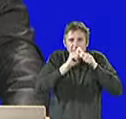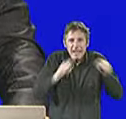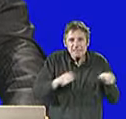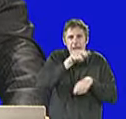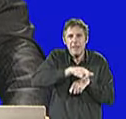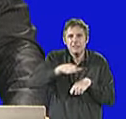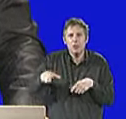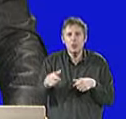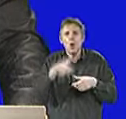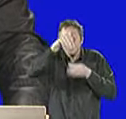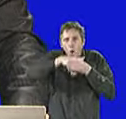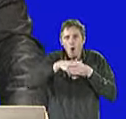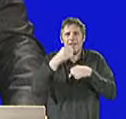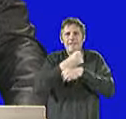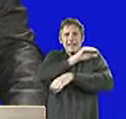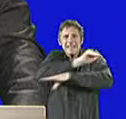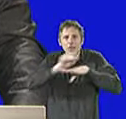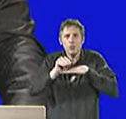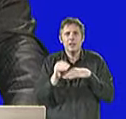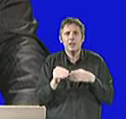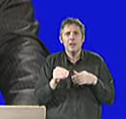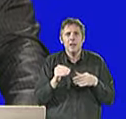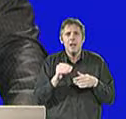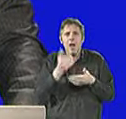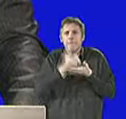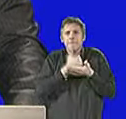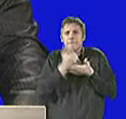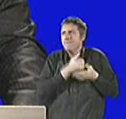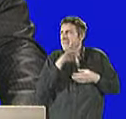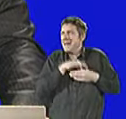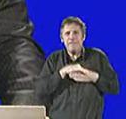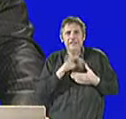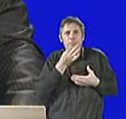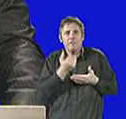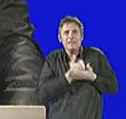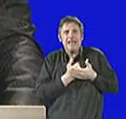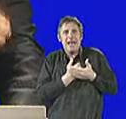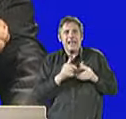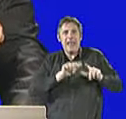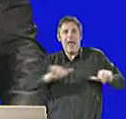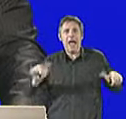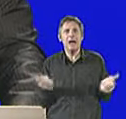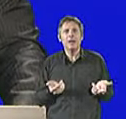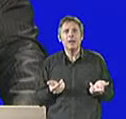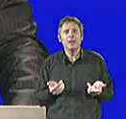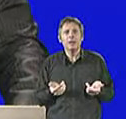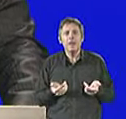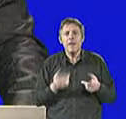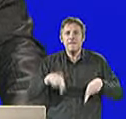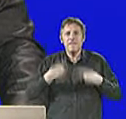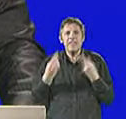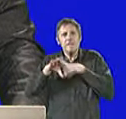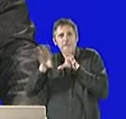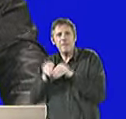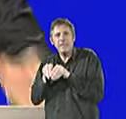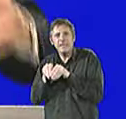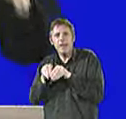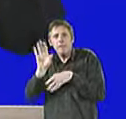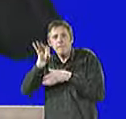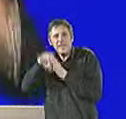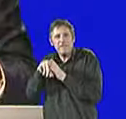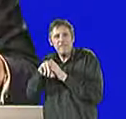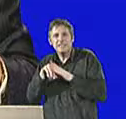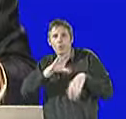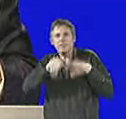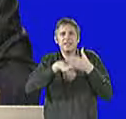au travail, de l'intéressement au travail, parce que la vie, elle est dans sa vie de famille et dans sa vie professionnelle, et